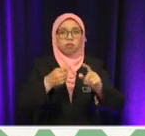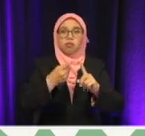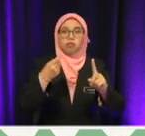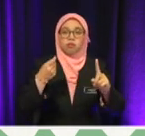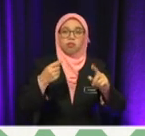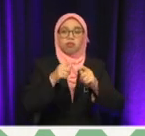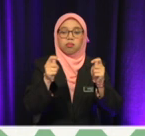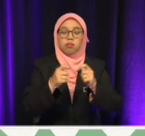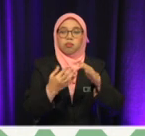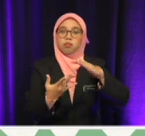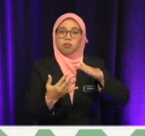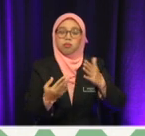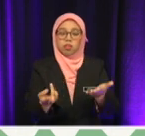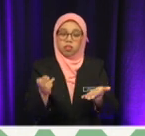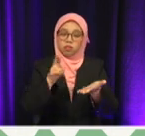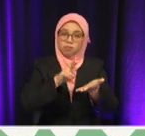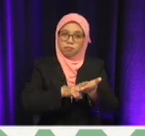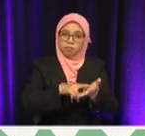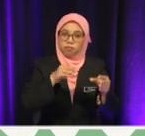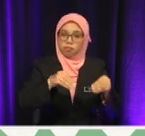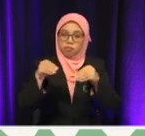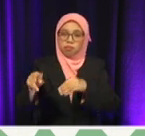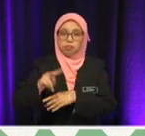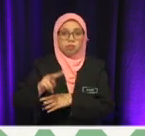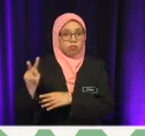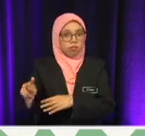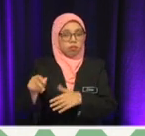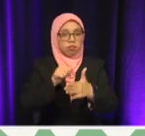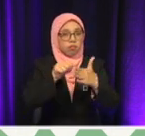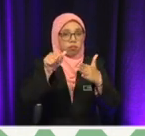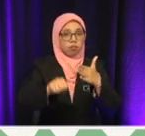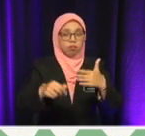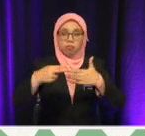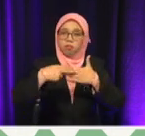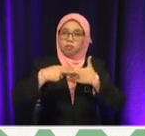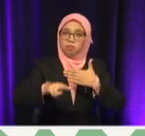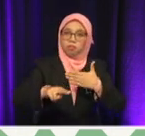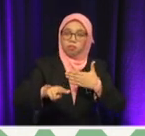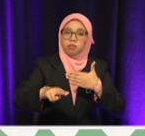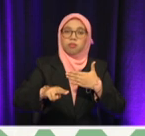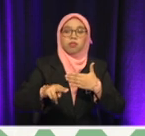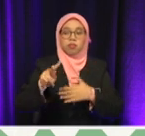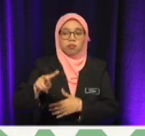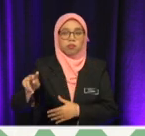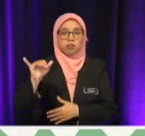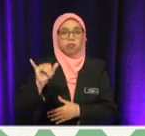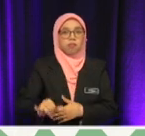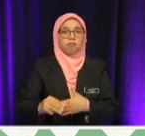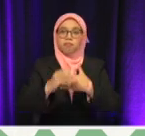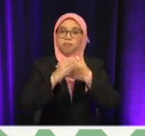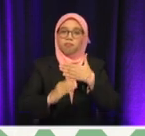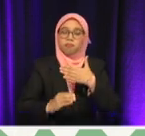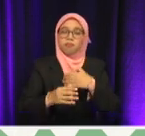kanak-kanak, memindahkan mangsa kebakaran dan yang terakhir, menghantar mangsa yang tercedera ke hospital.